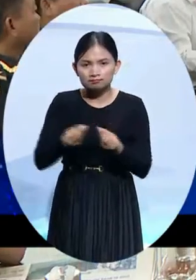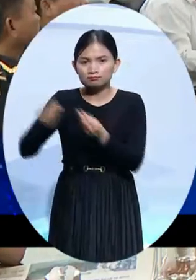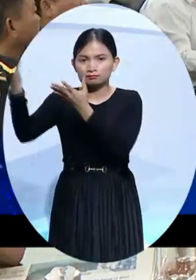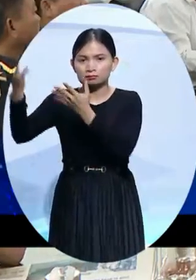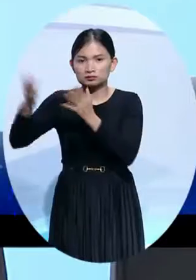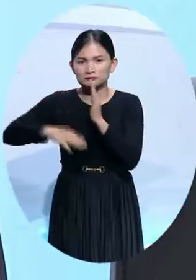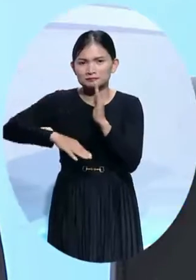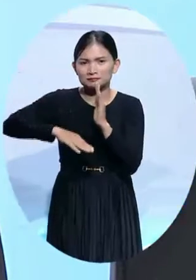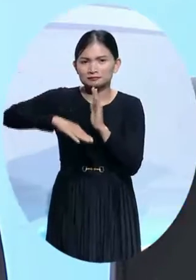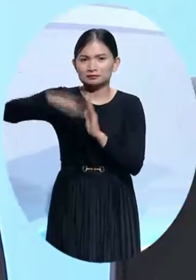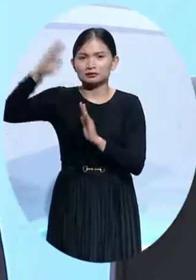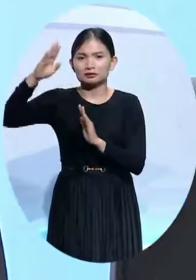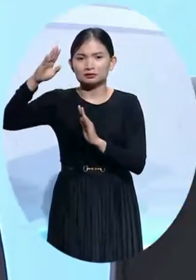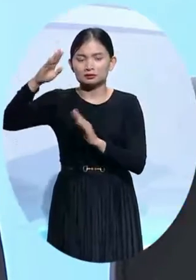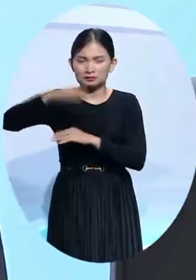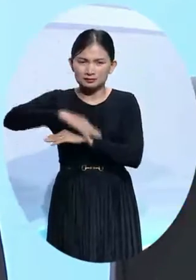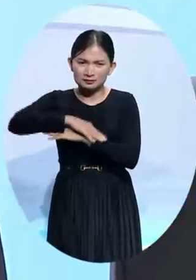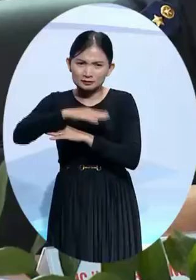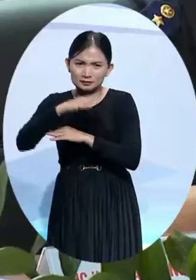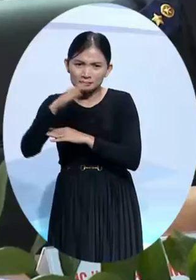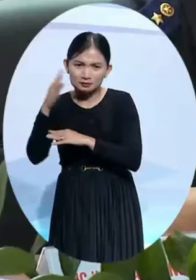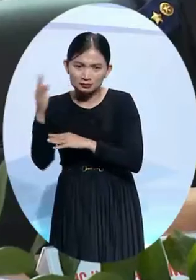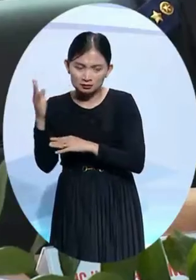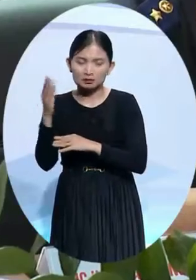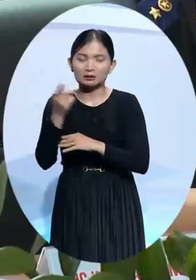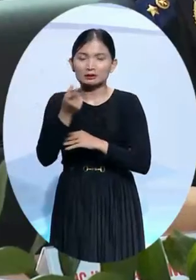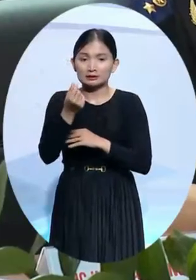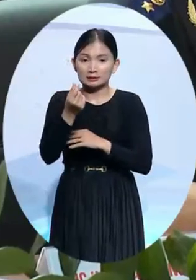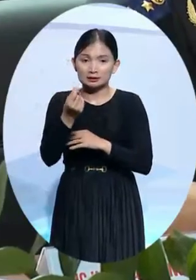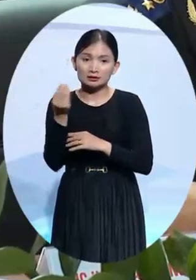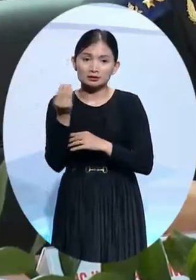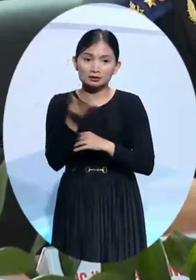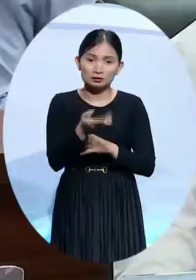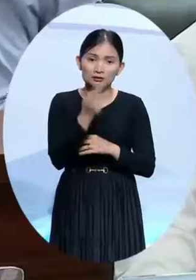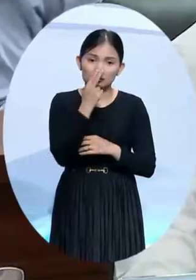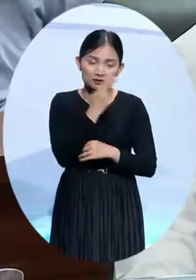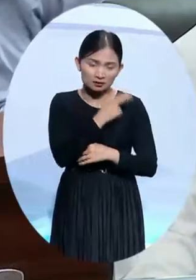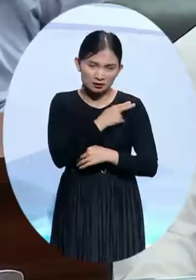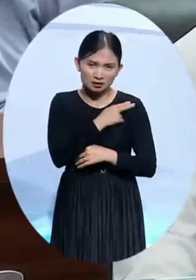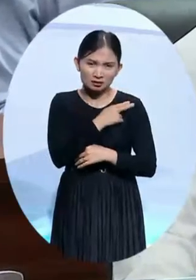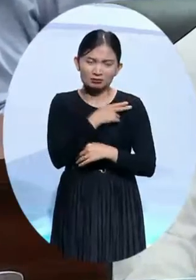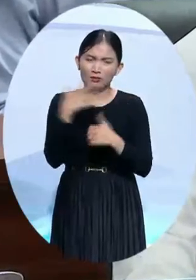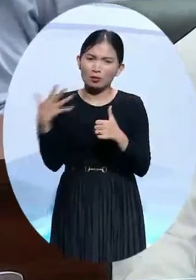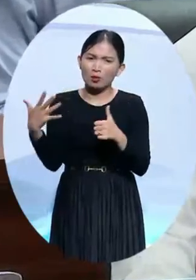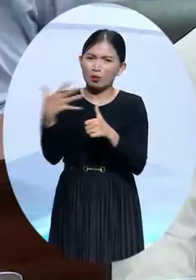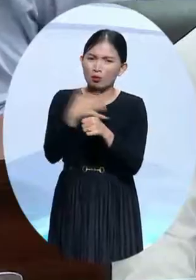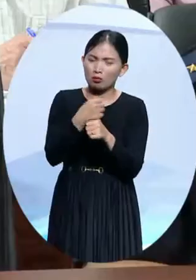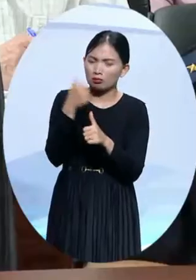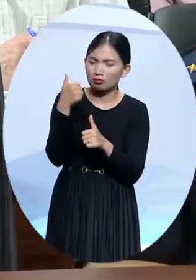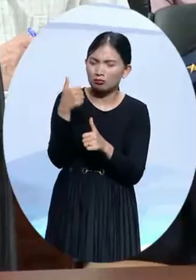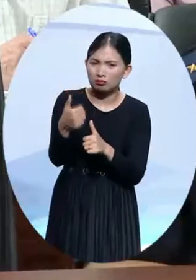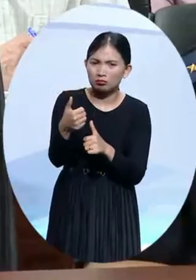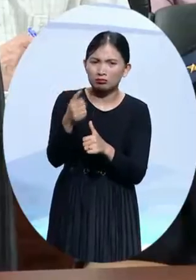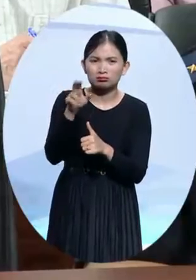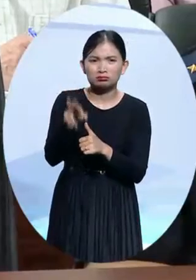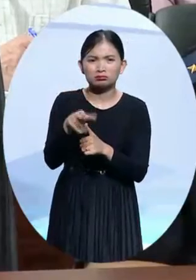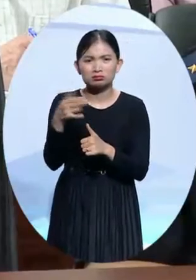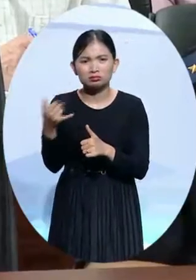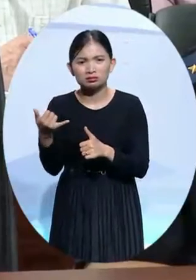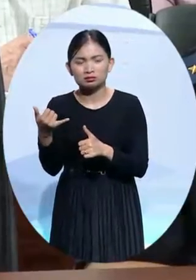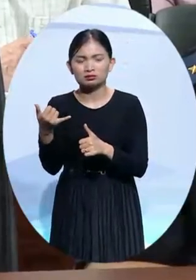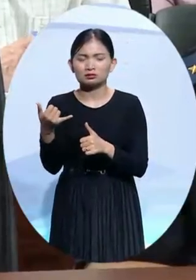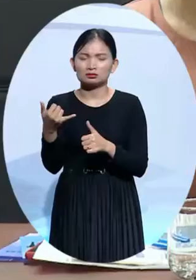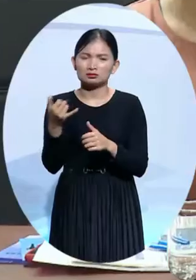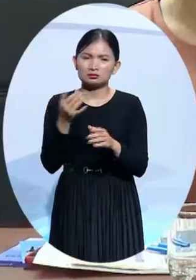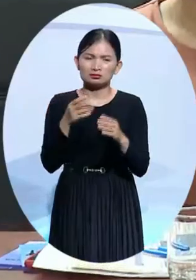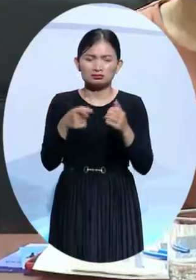trưởng cao, mang về thặng dư thương mại lớn cho nền kinh tế. Tuy nhiên, dù đạt nhiều kết quả ấn tượng, song cũng như nhiều ngành, lĩnh vực khác,